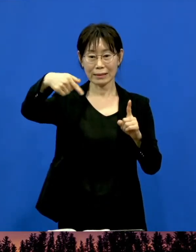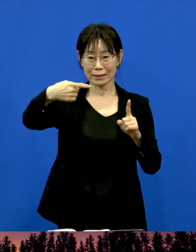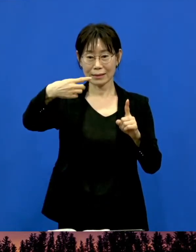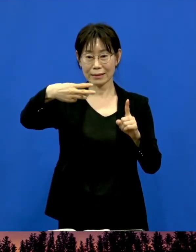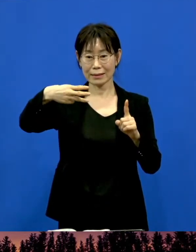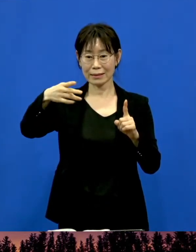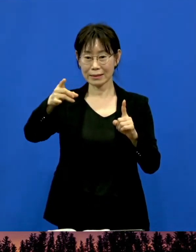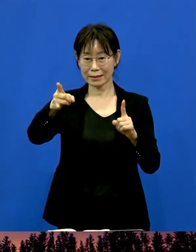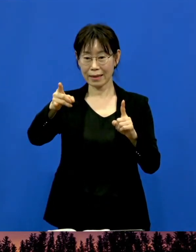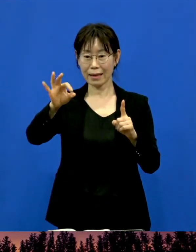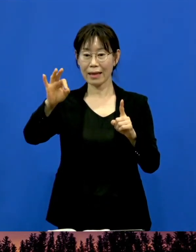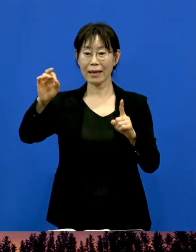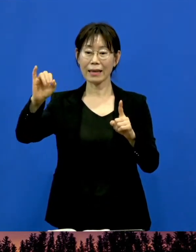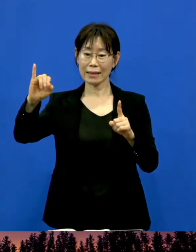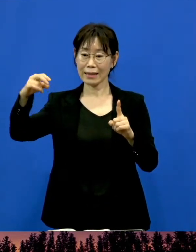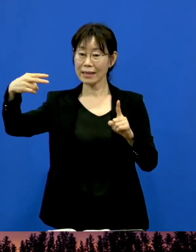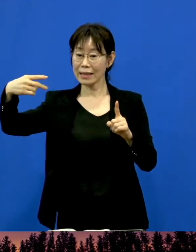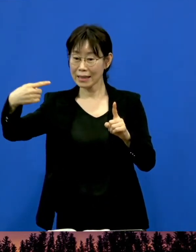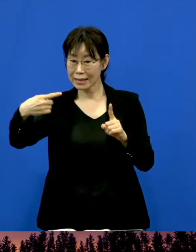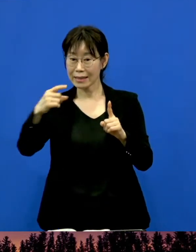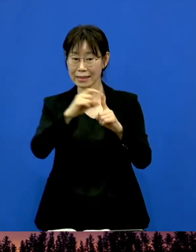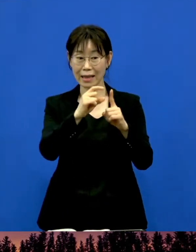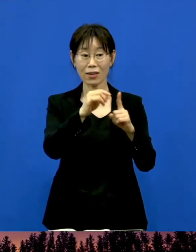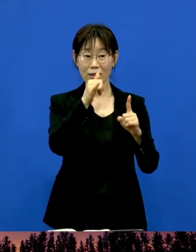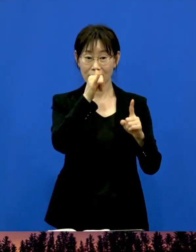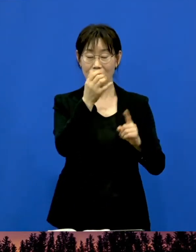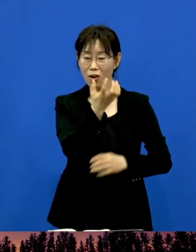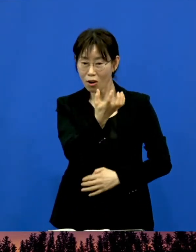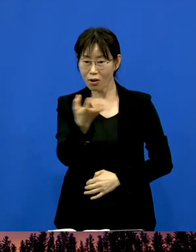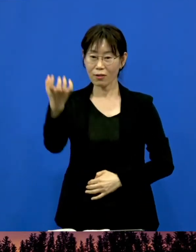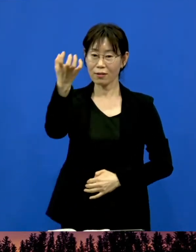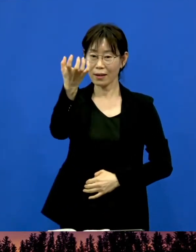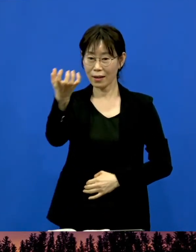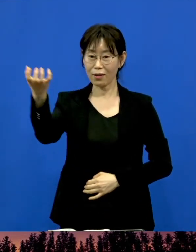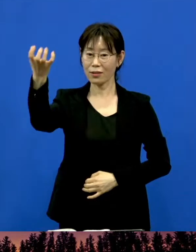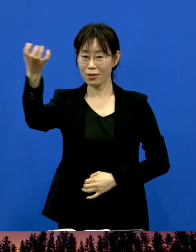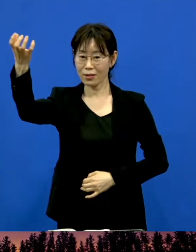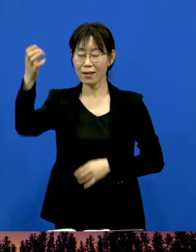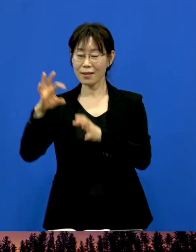여러분, 업그레이드를 하지만 얼마 못 가서 유행에 떨어지잖아요. 끊임없이 업그레이드를 해야